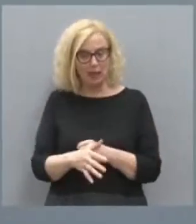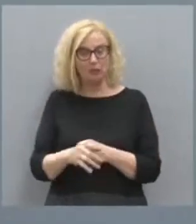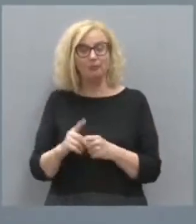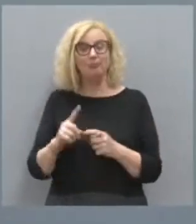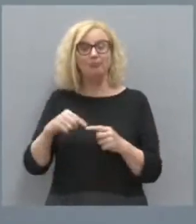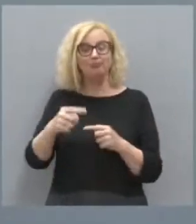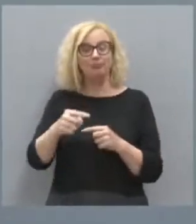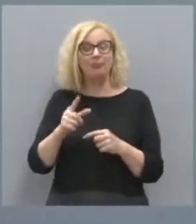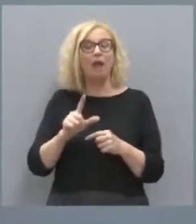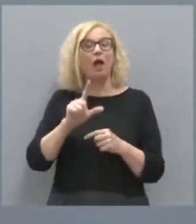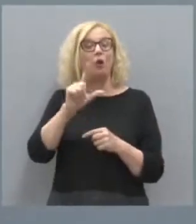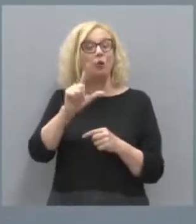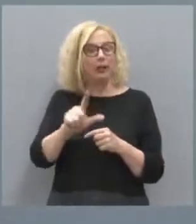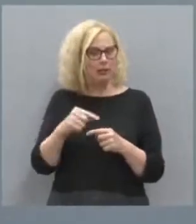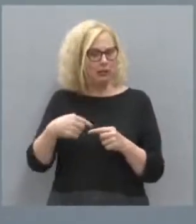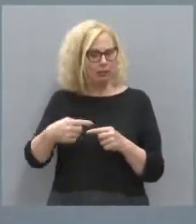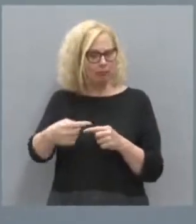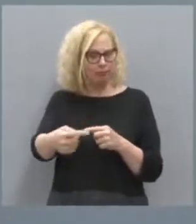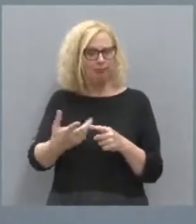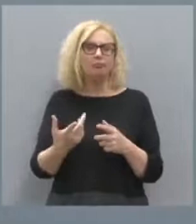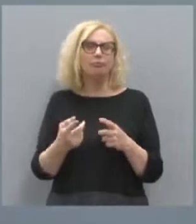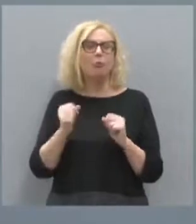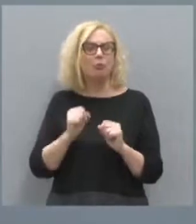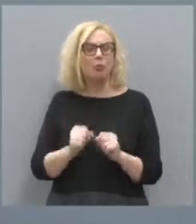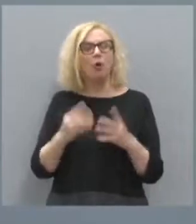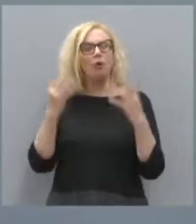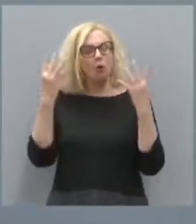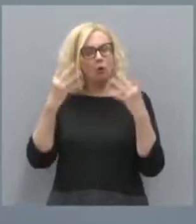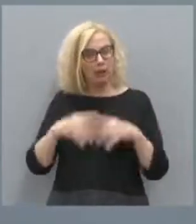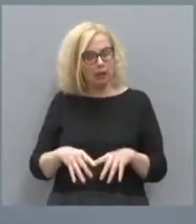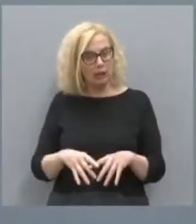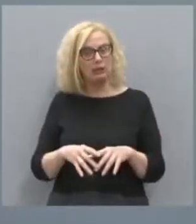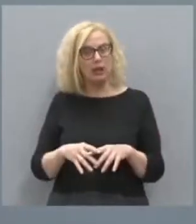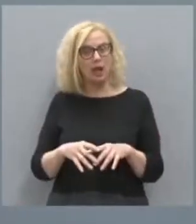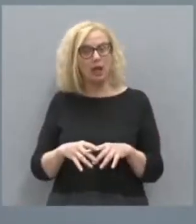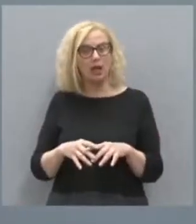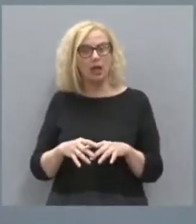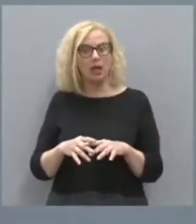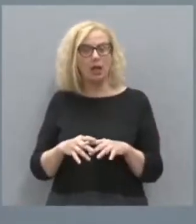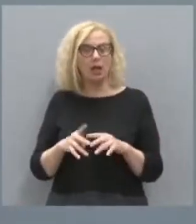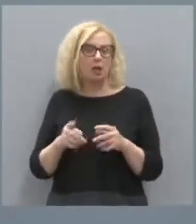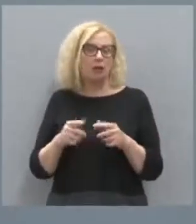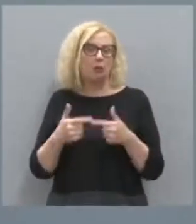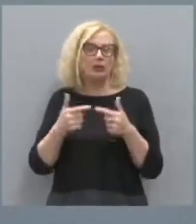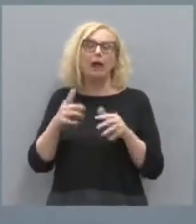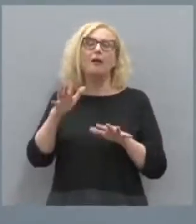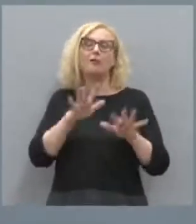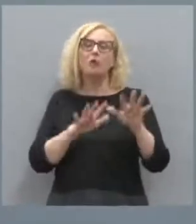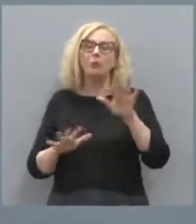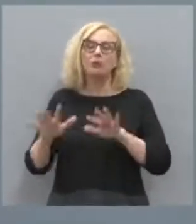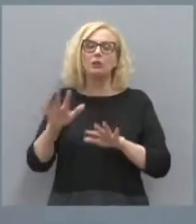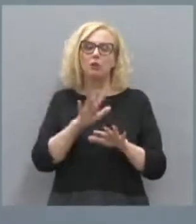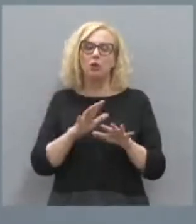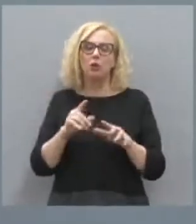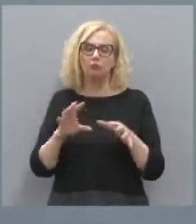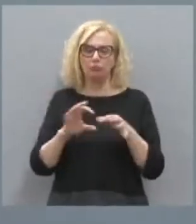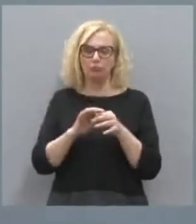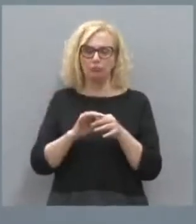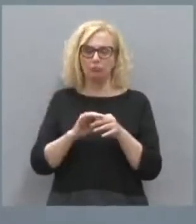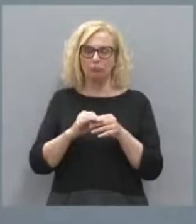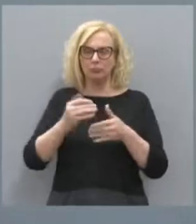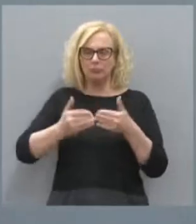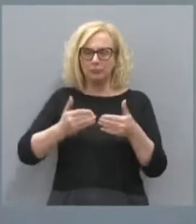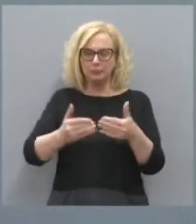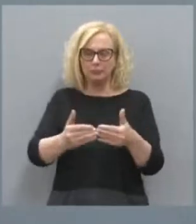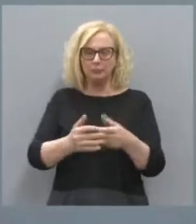mercoledì organizzeremo anche sotto l'aspetto informativo tutto tutto il percorso e